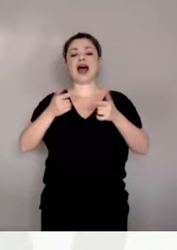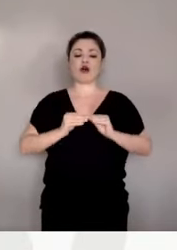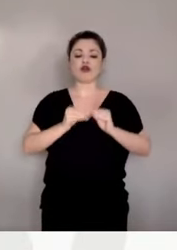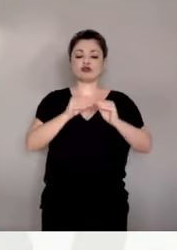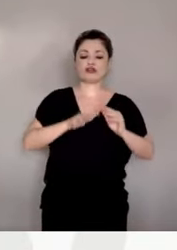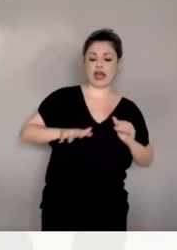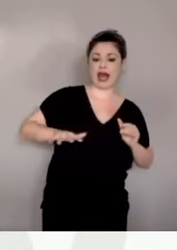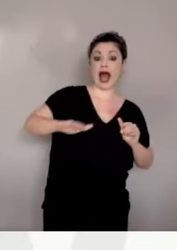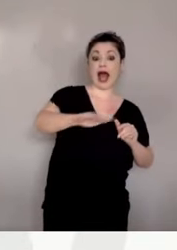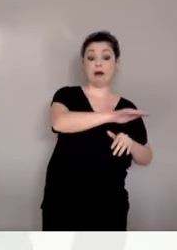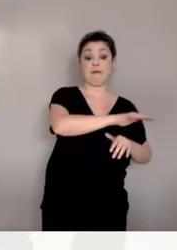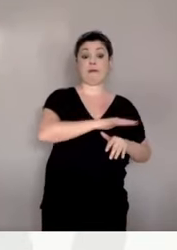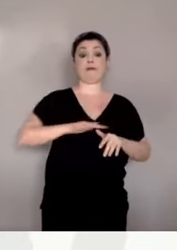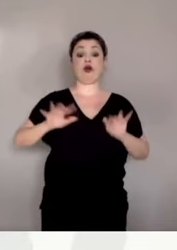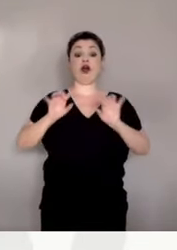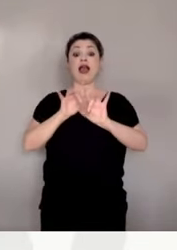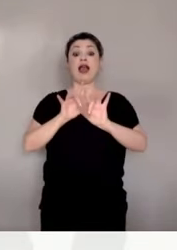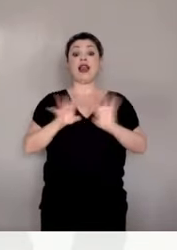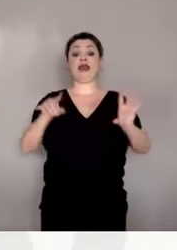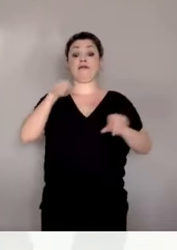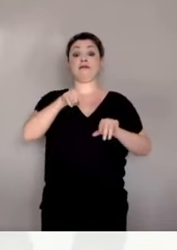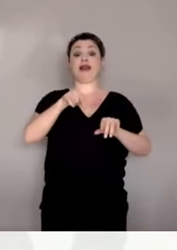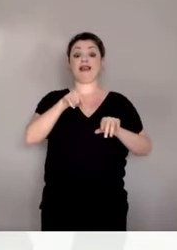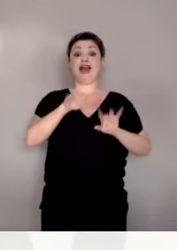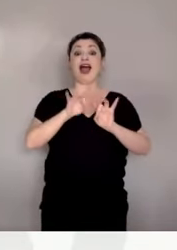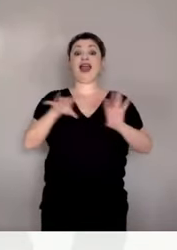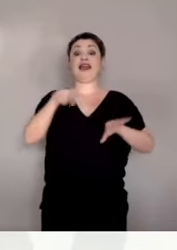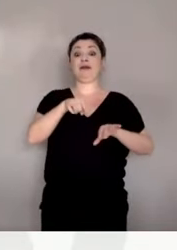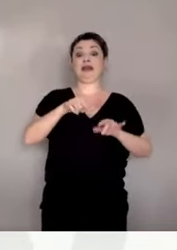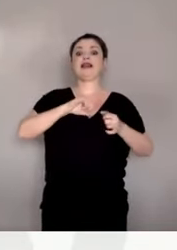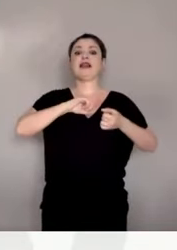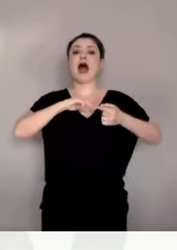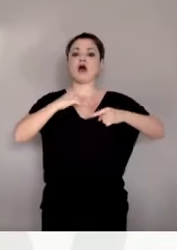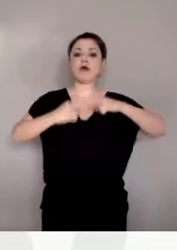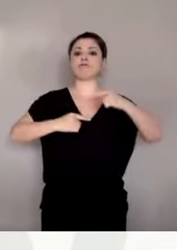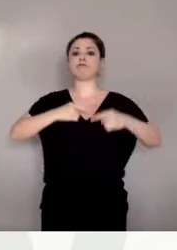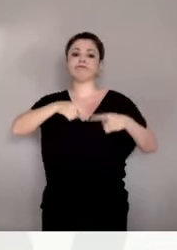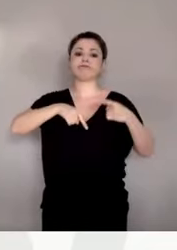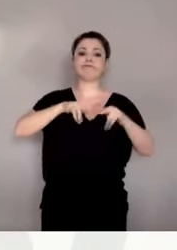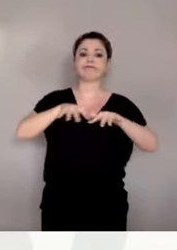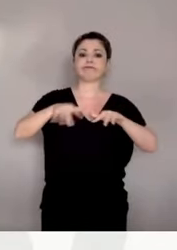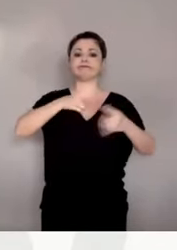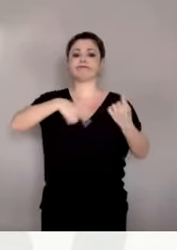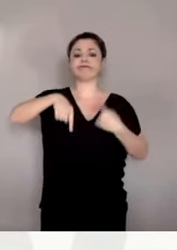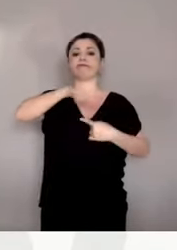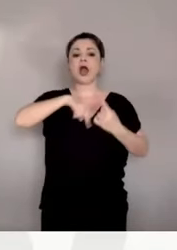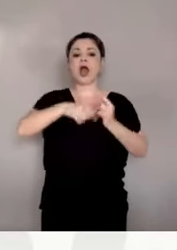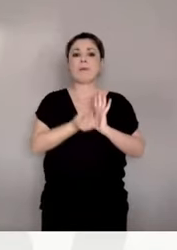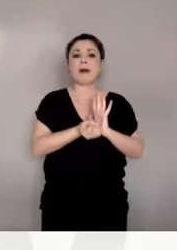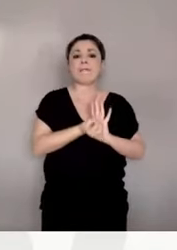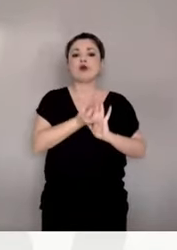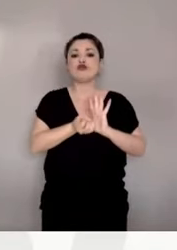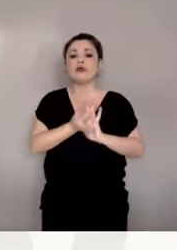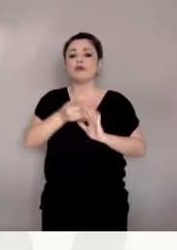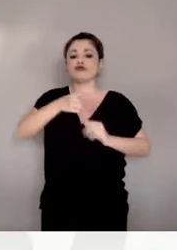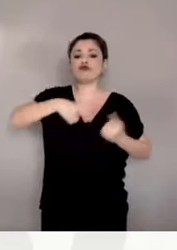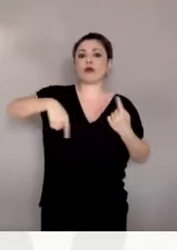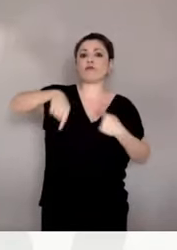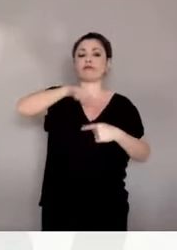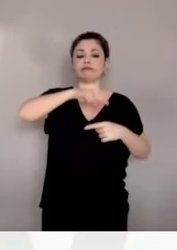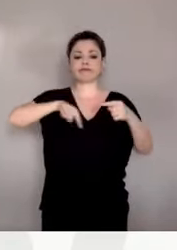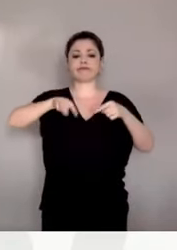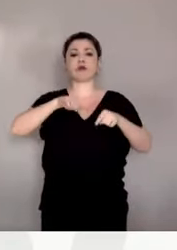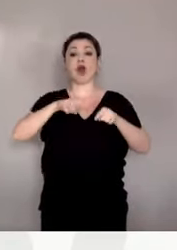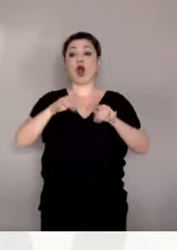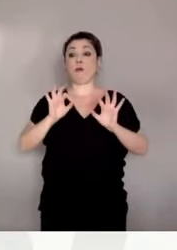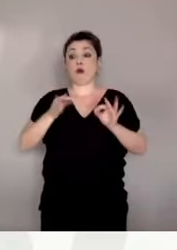azione e anzi produce in quel campo, o qui in questo spazio delle